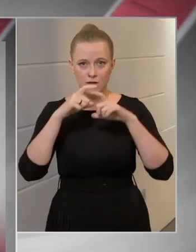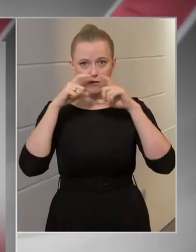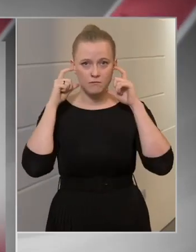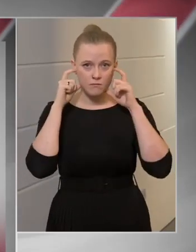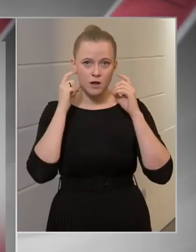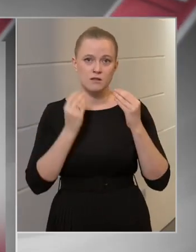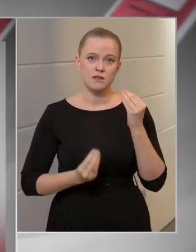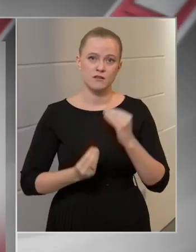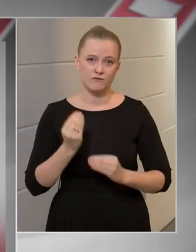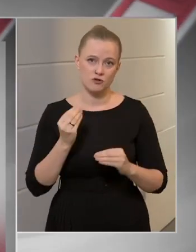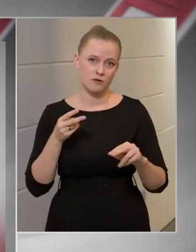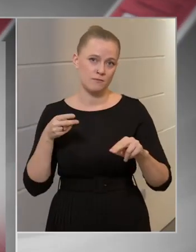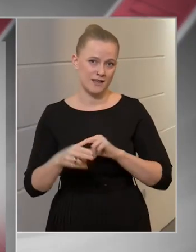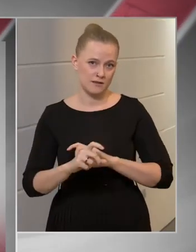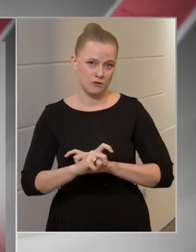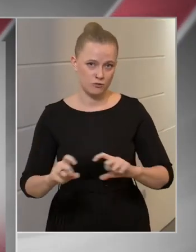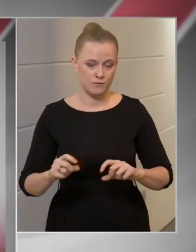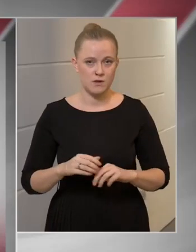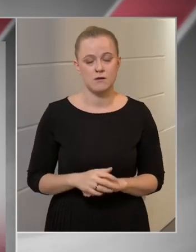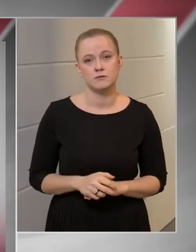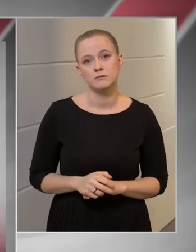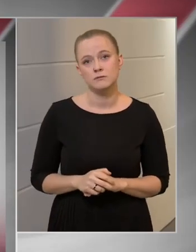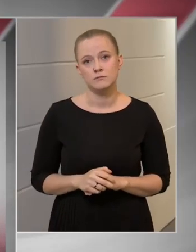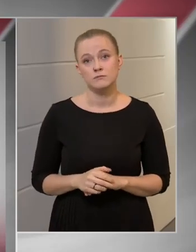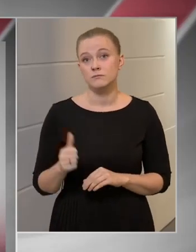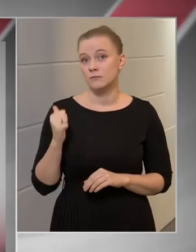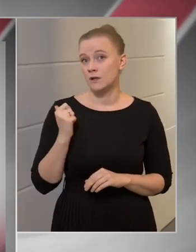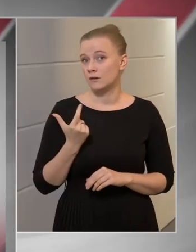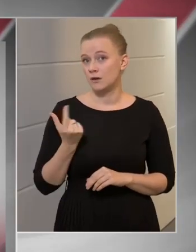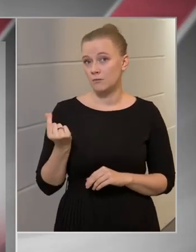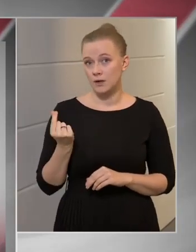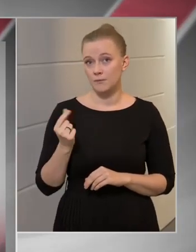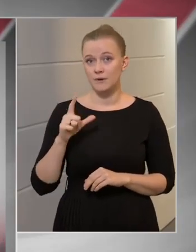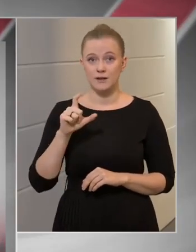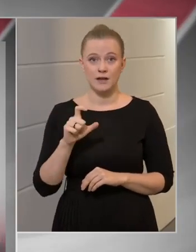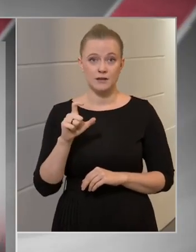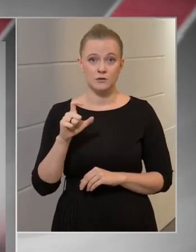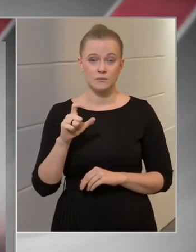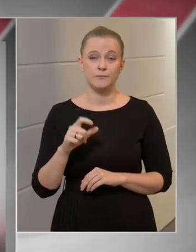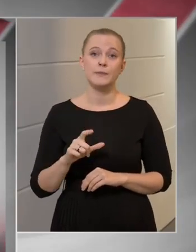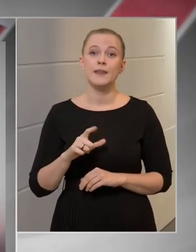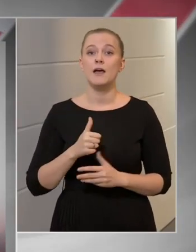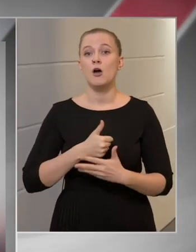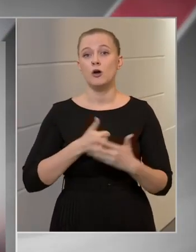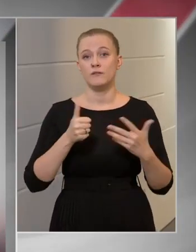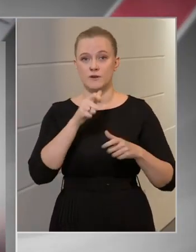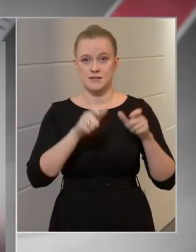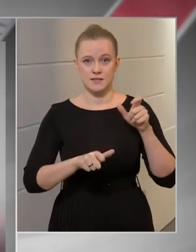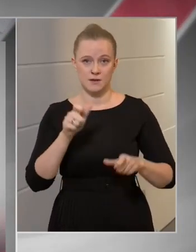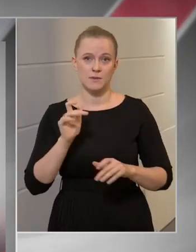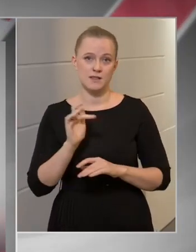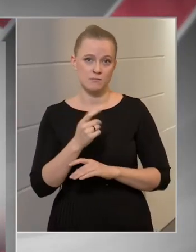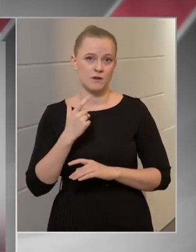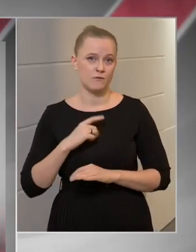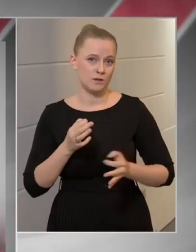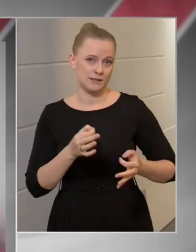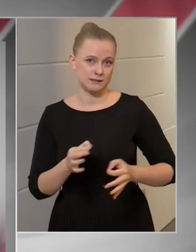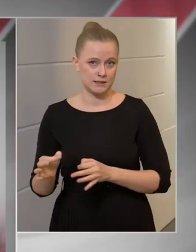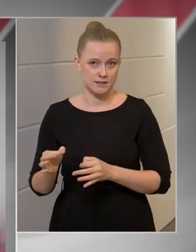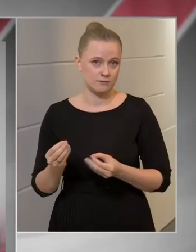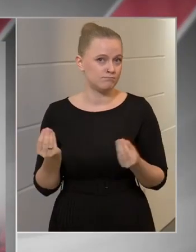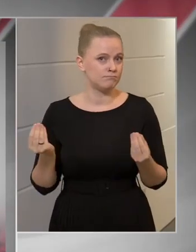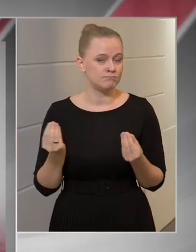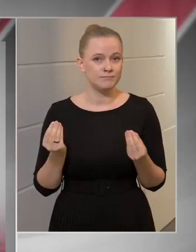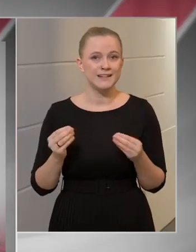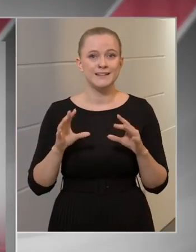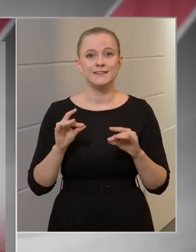kötelezettség figyelmen kívül hagyása miatt. A tegnapi napon 260 személye szemben intézkedtünk, mert a